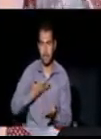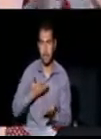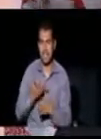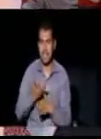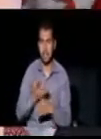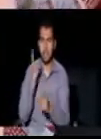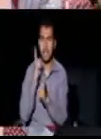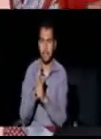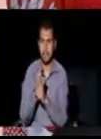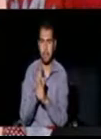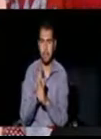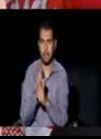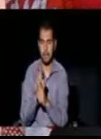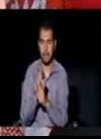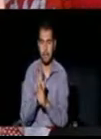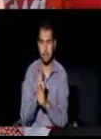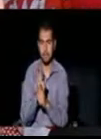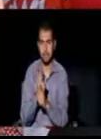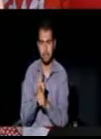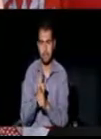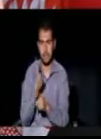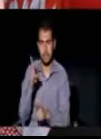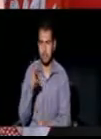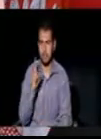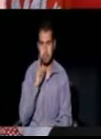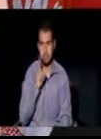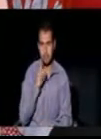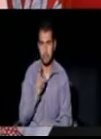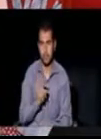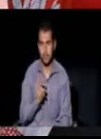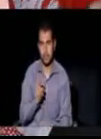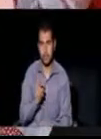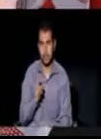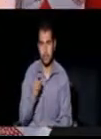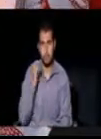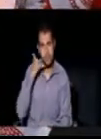احنا محتاجين نقابلك بس ما انت ما ردتش علينا.